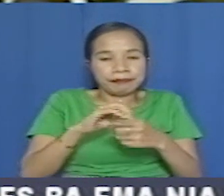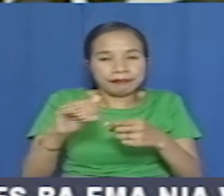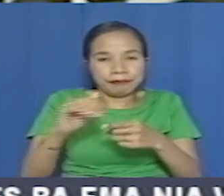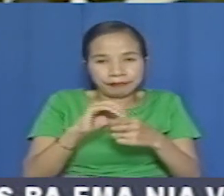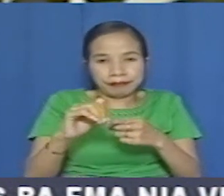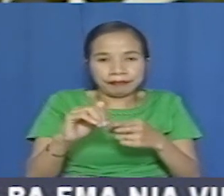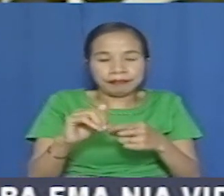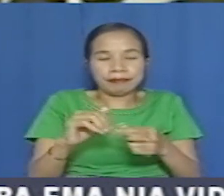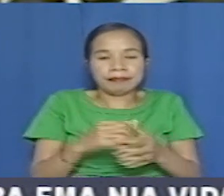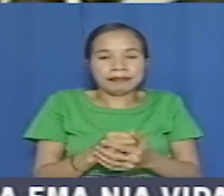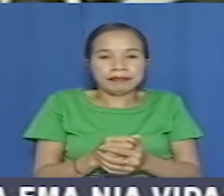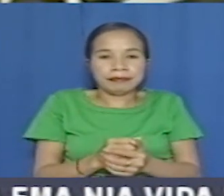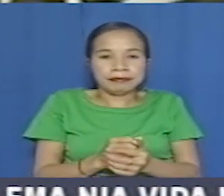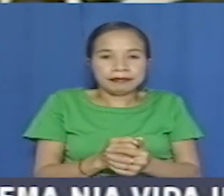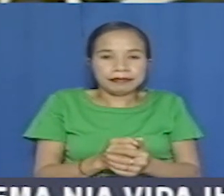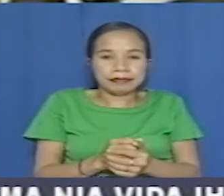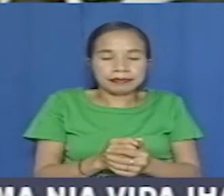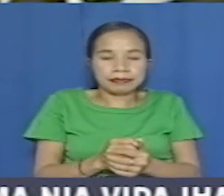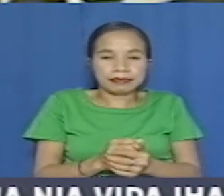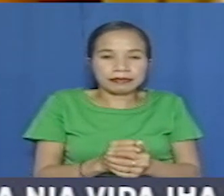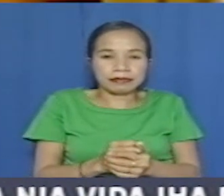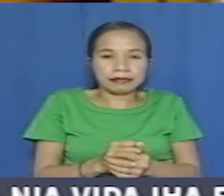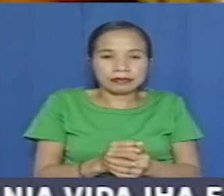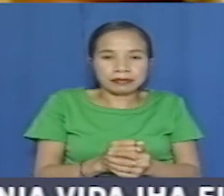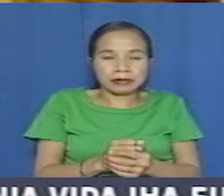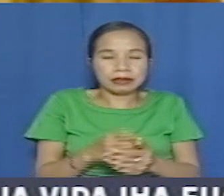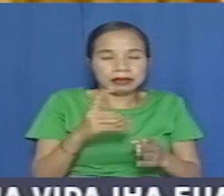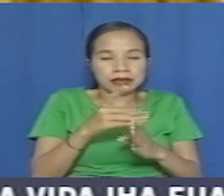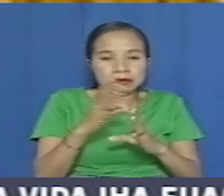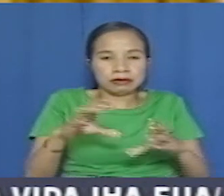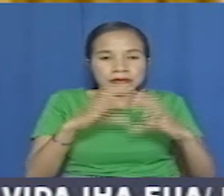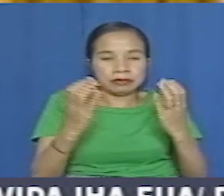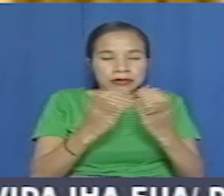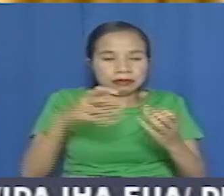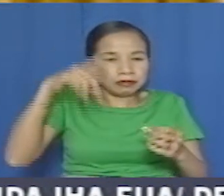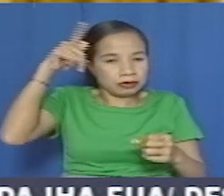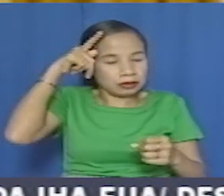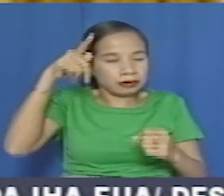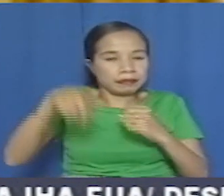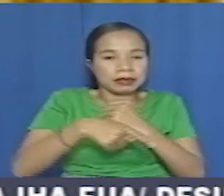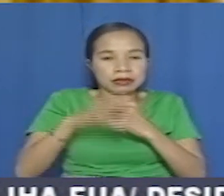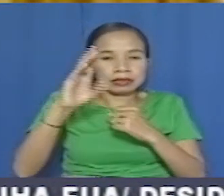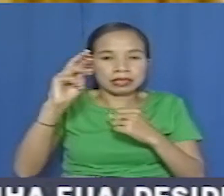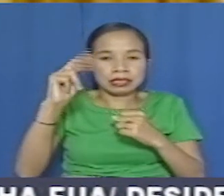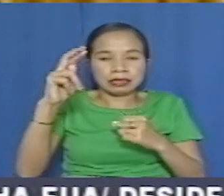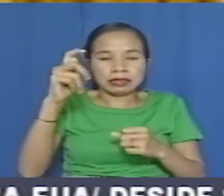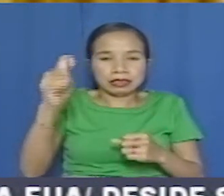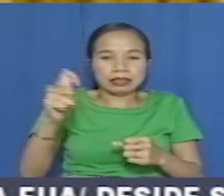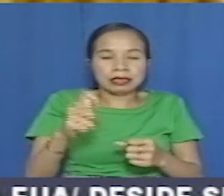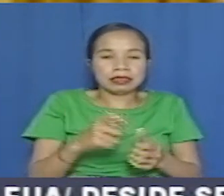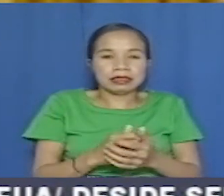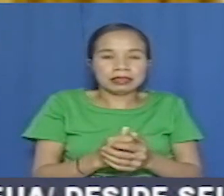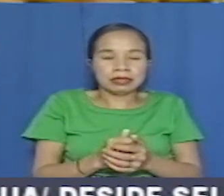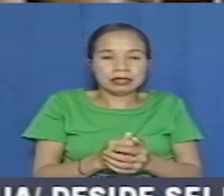ma persida atudu. Koordinator Komisi Politika Partido CNRT Munisipi Boko Antonio